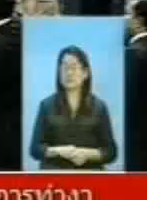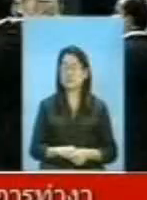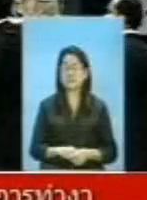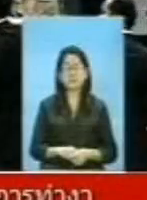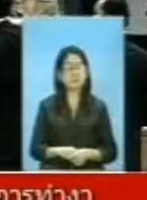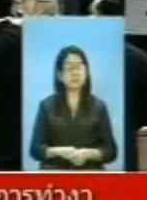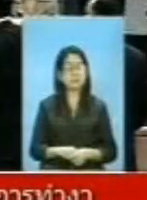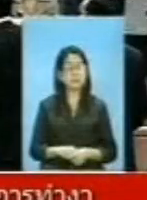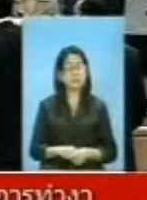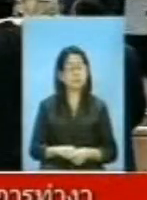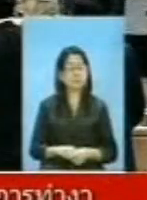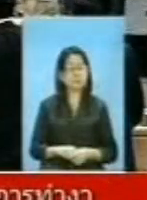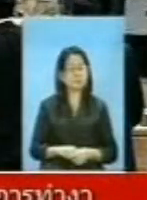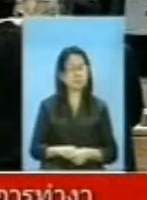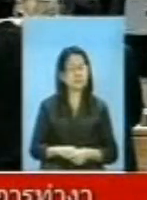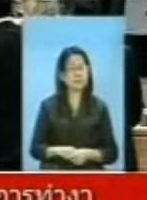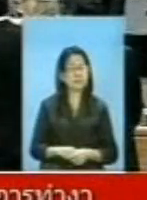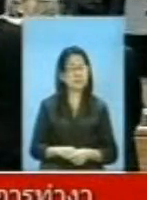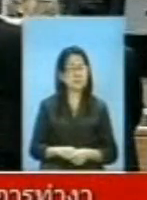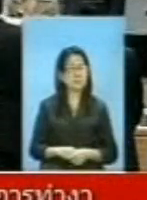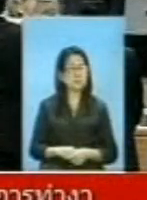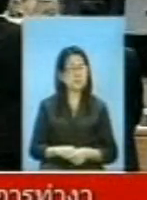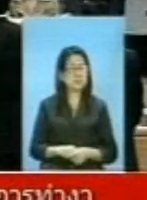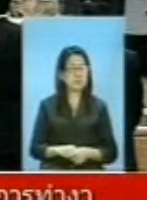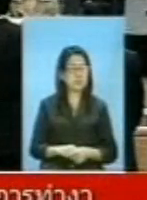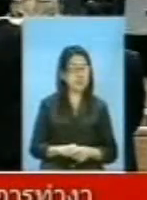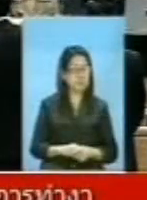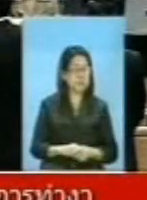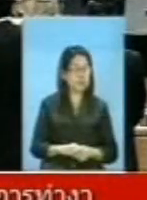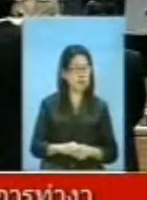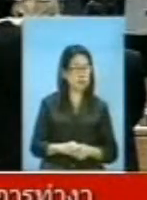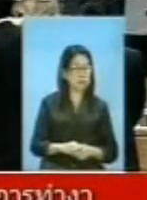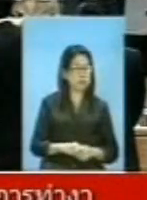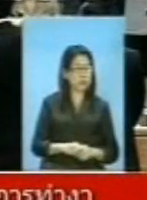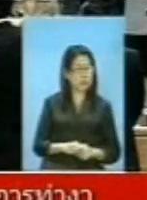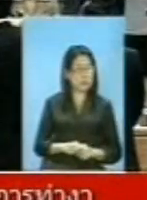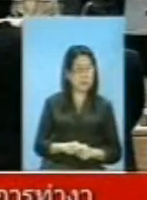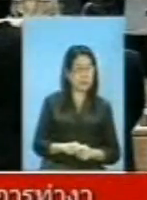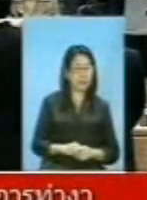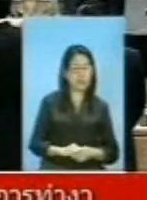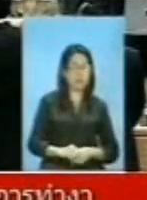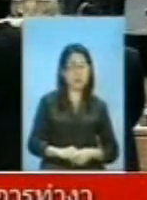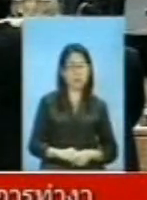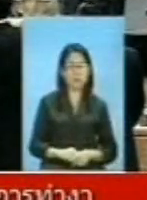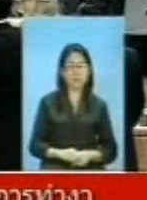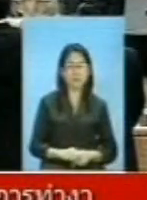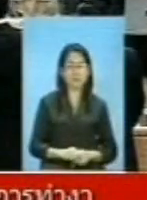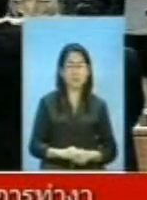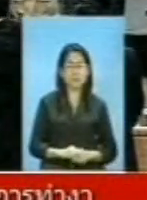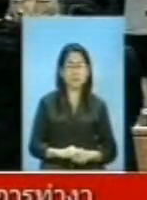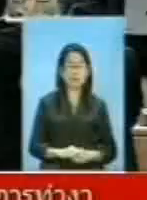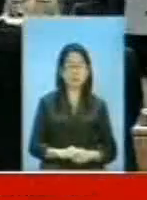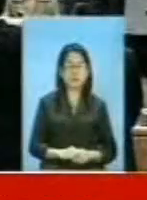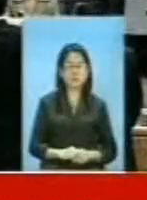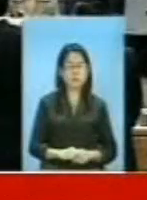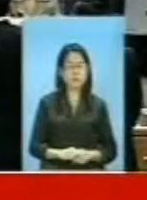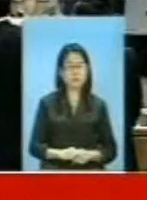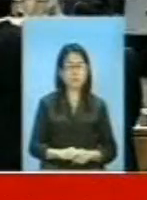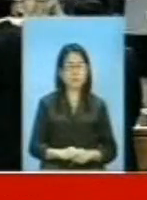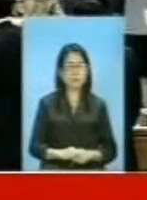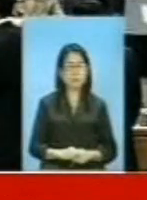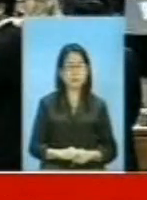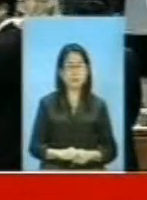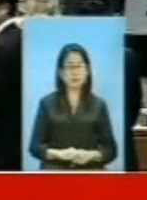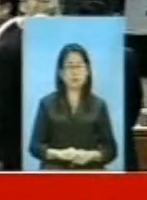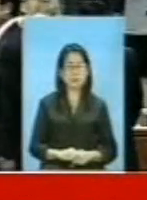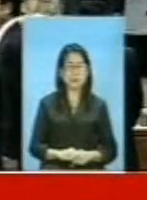ให้ฮิตเลอร์อีก ฮิตเลอร์อีกแล้วนะอะไรกันนะ ตอนแรกจำได้ไหมฮิตเลอร์ที่คนให้คือคุณบุญยอด ยอดสุทินไทยเจ้าประจำ ใช ่ต